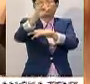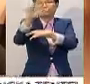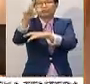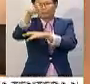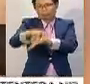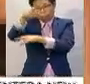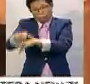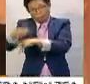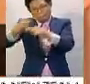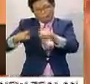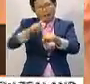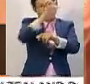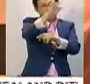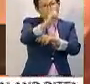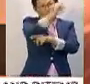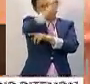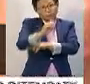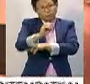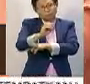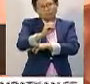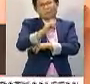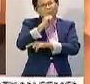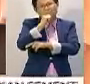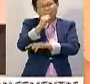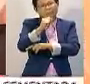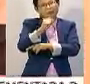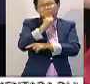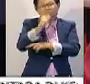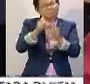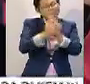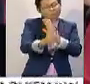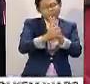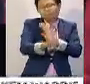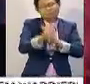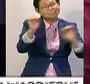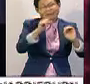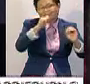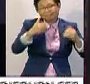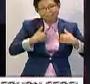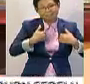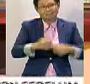16,873 orang. Bagaimanapun, 80% daripada mereka tidak memiliki kelayakan minimum.